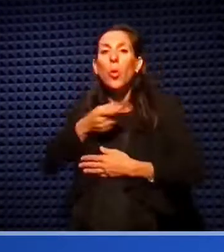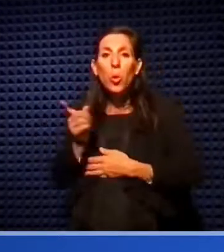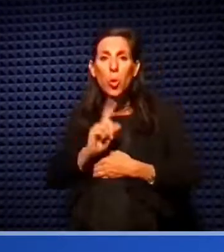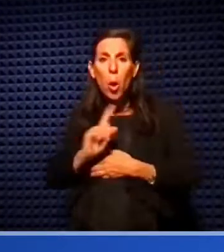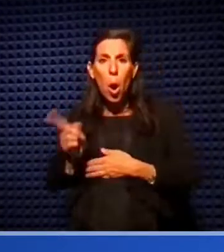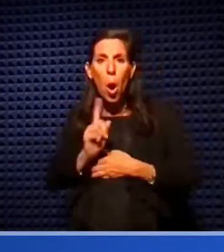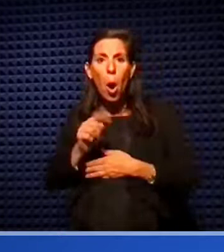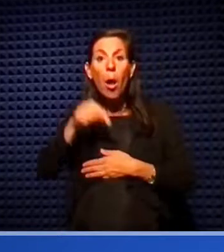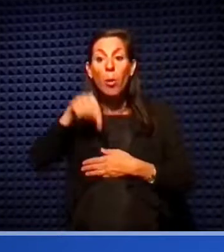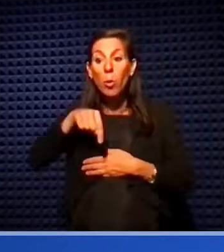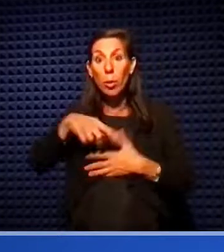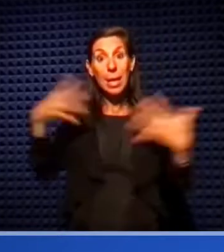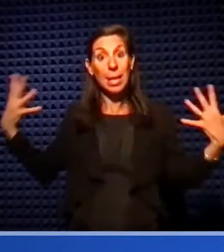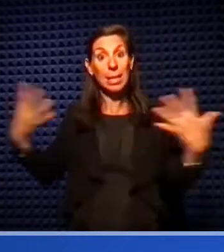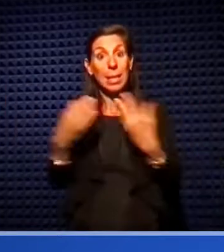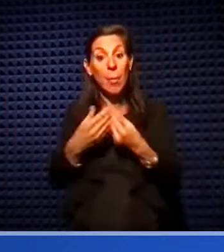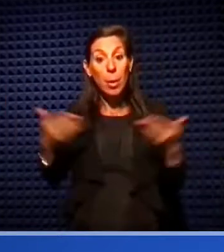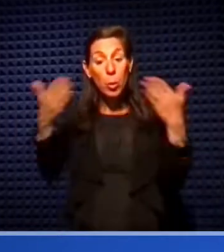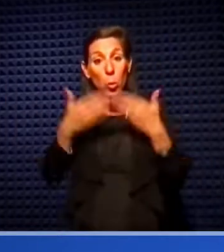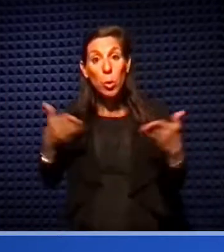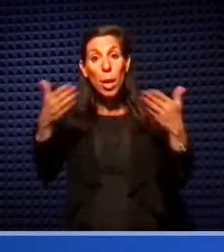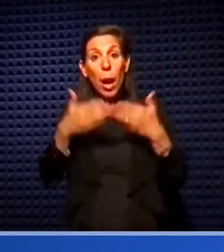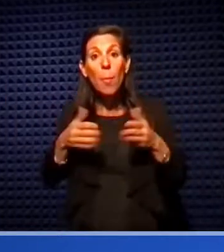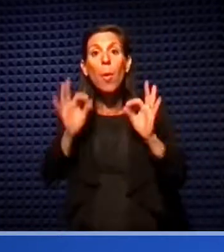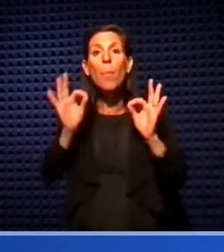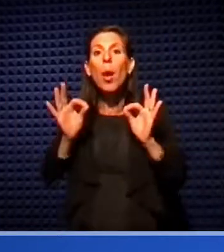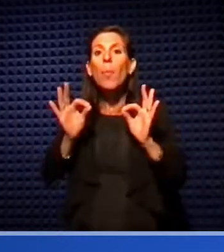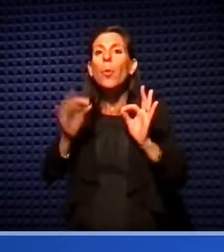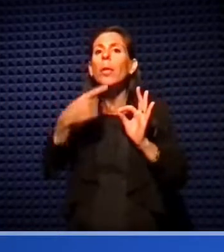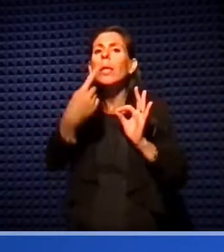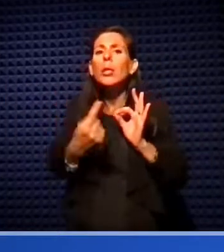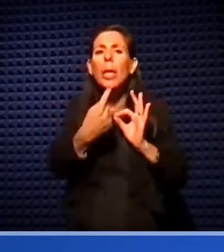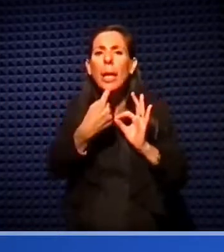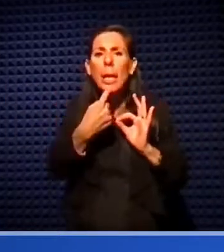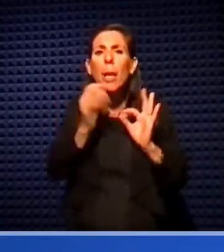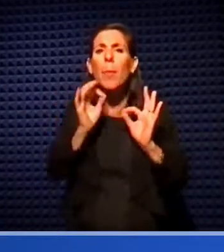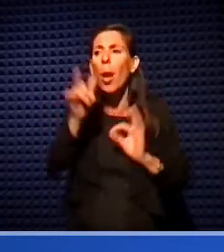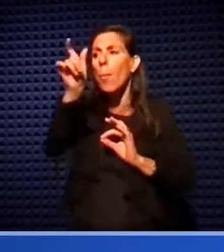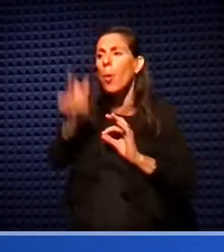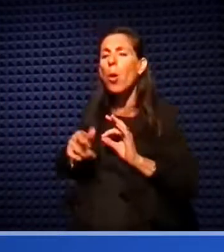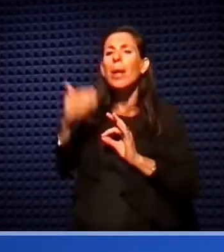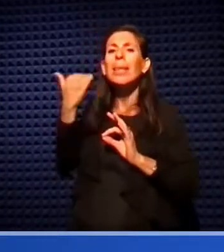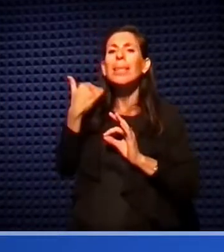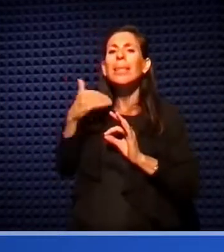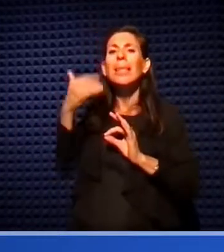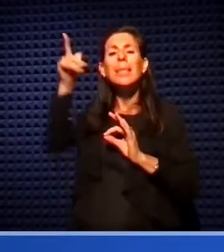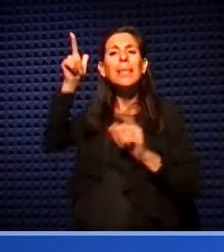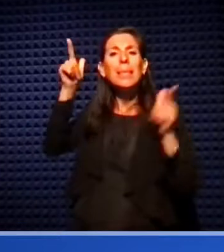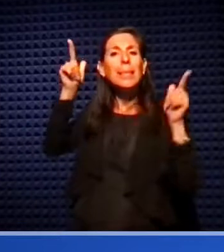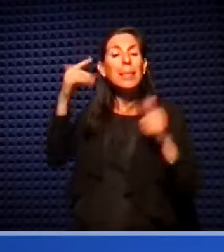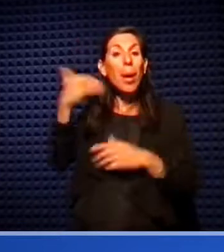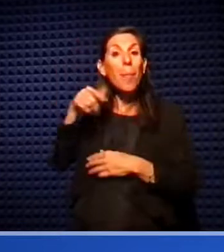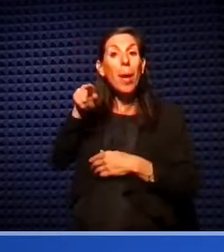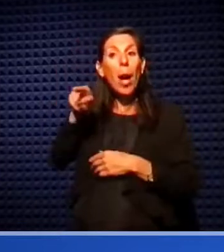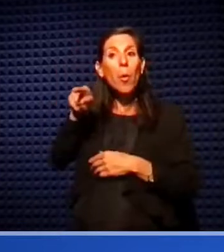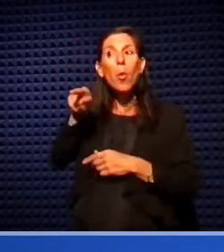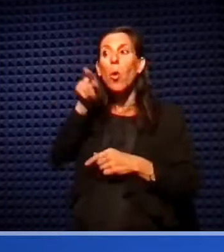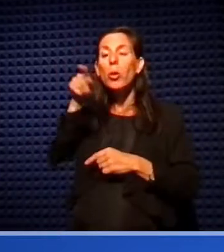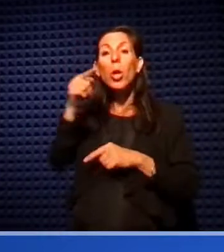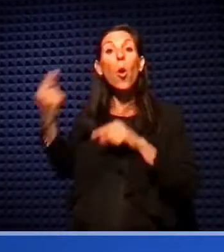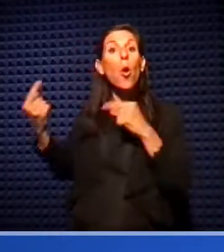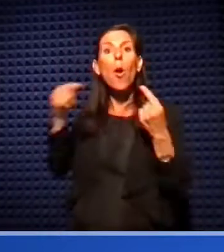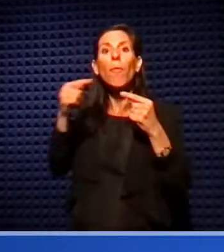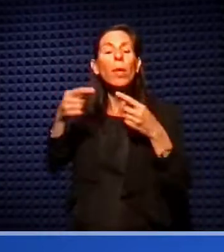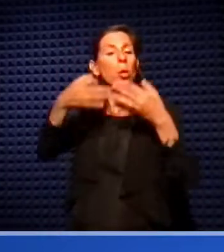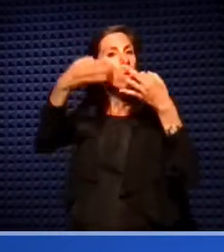che stiamo studiando è quello che disse San Paolo in un conflitto molto serio ai